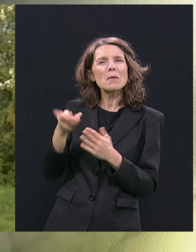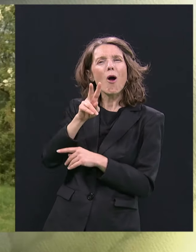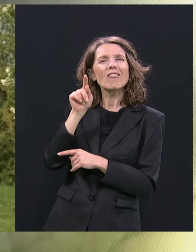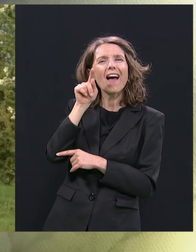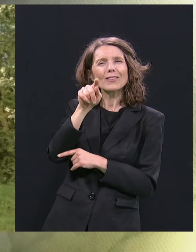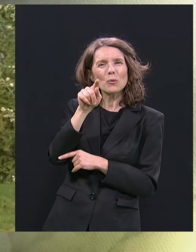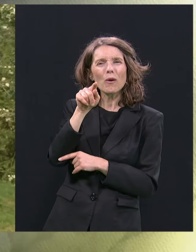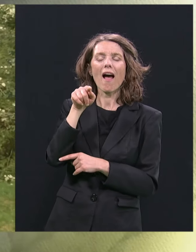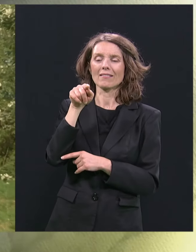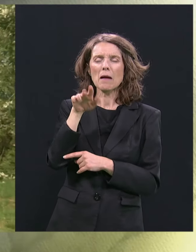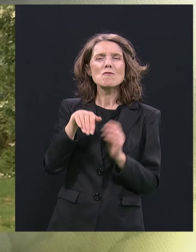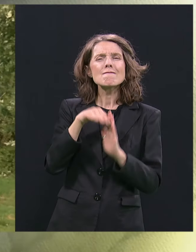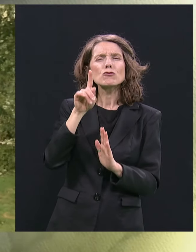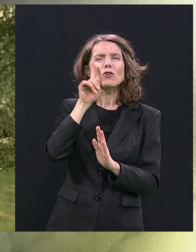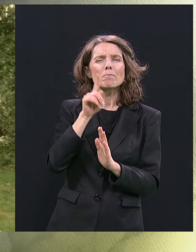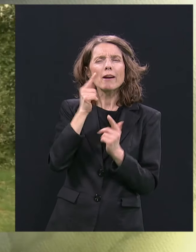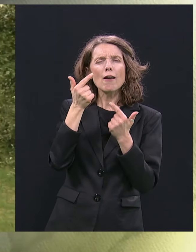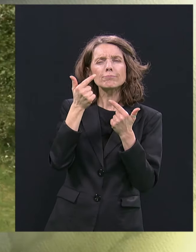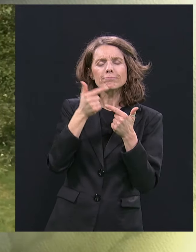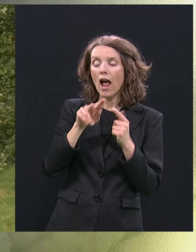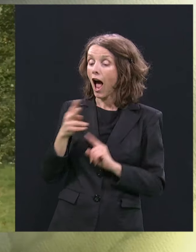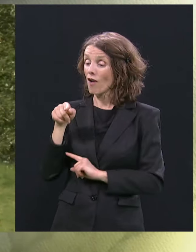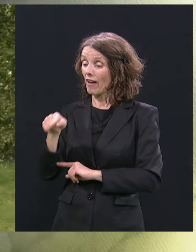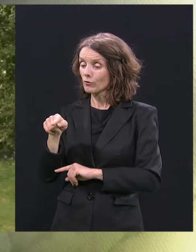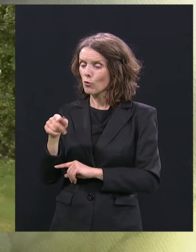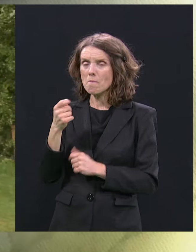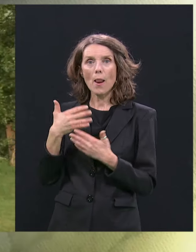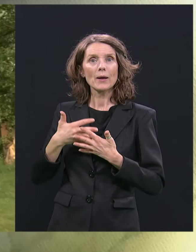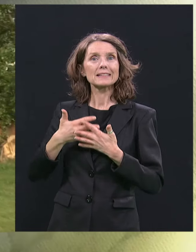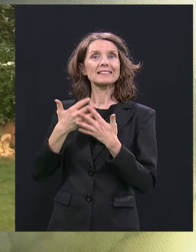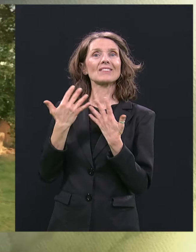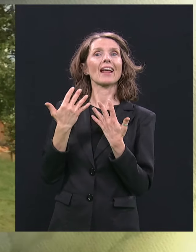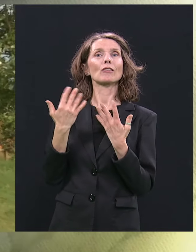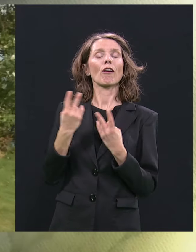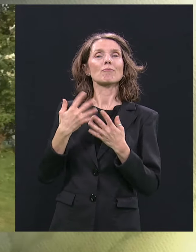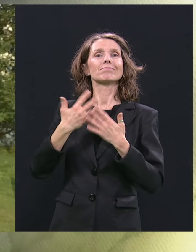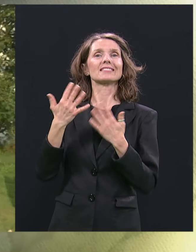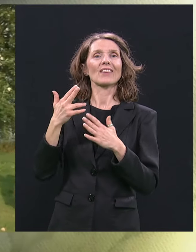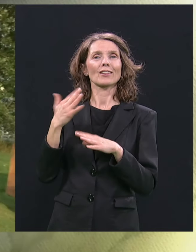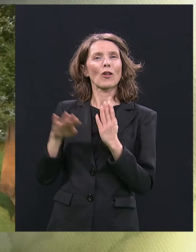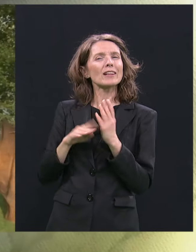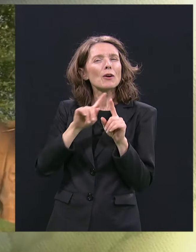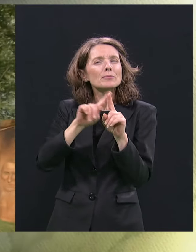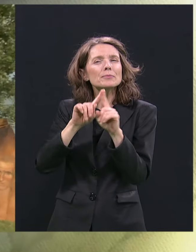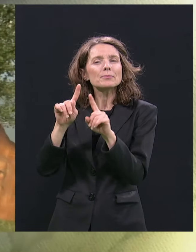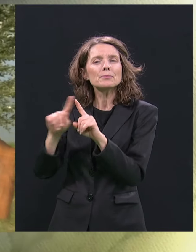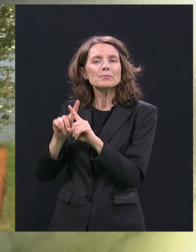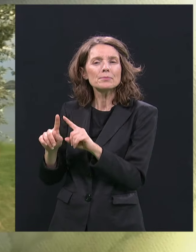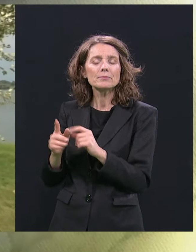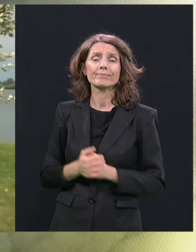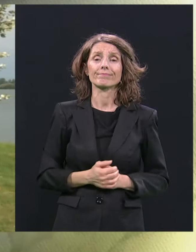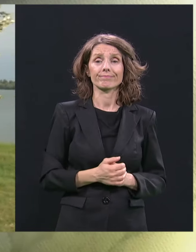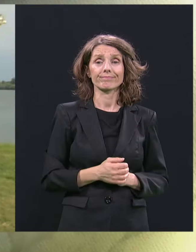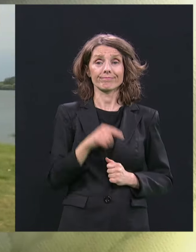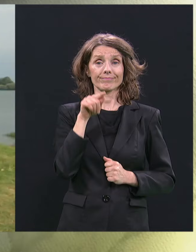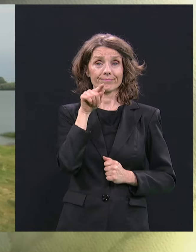više braunkasti pečene sijene, ovo je malo svetlije, ovo je malo natur varijanta. Reka i sam